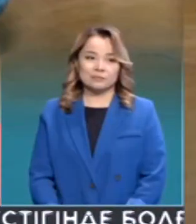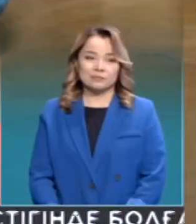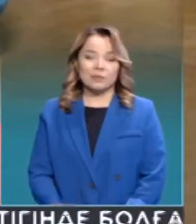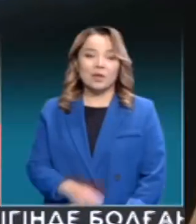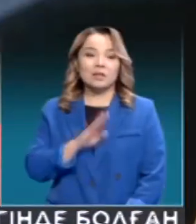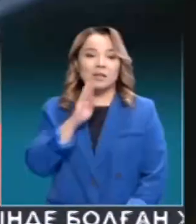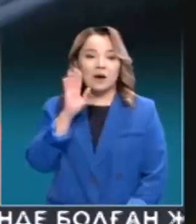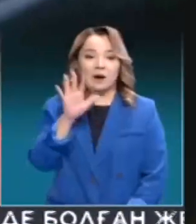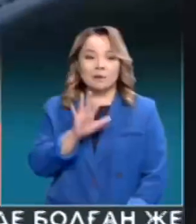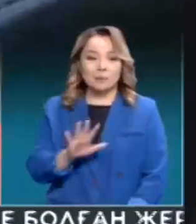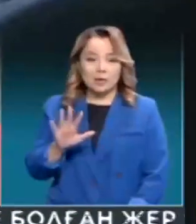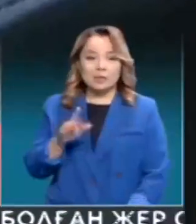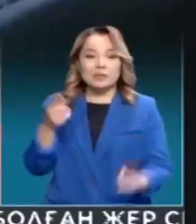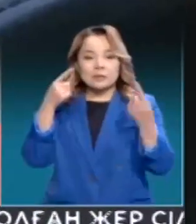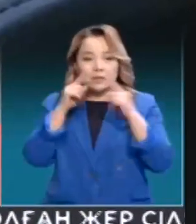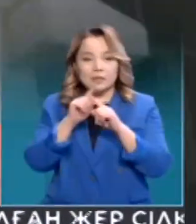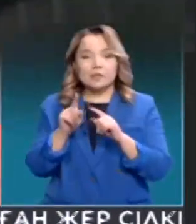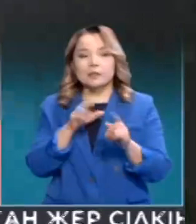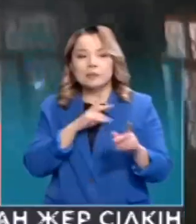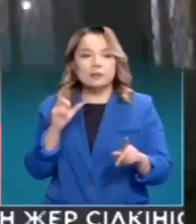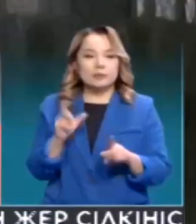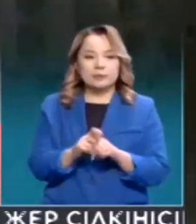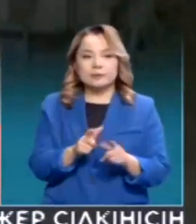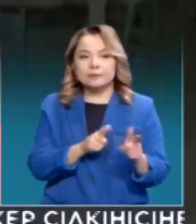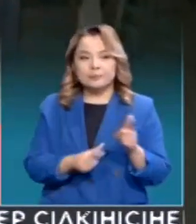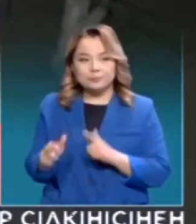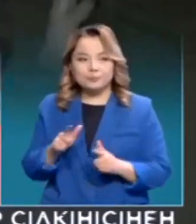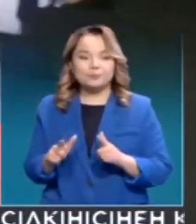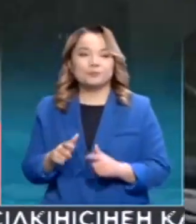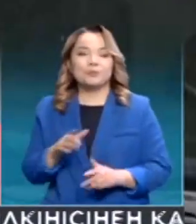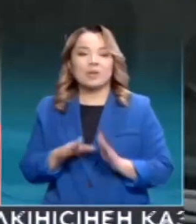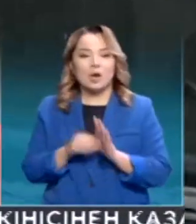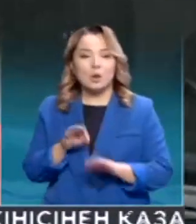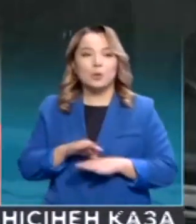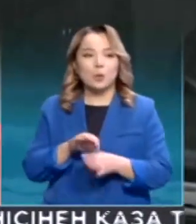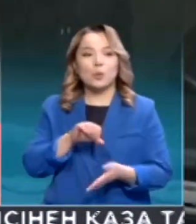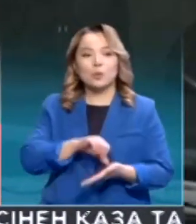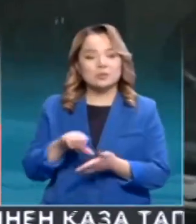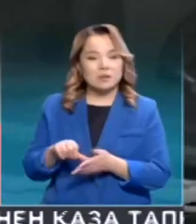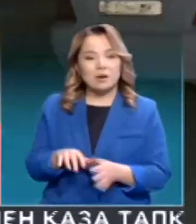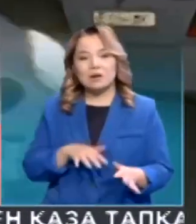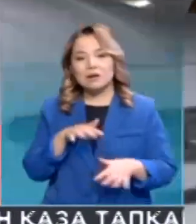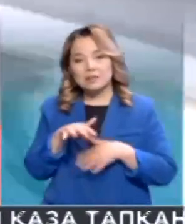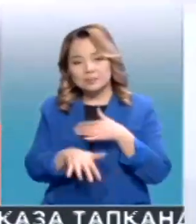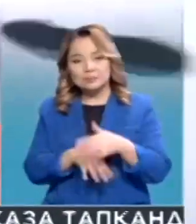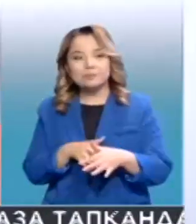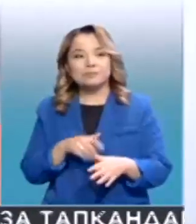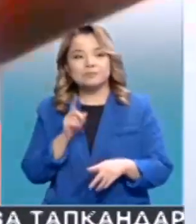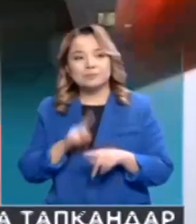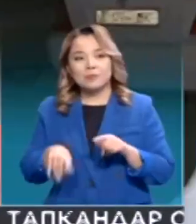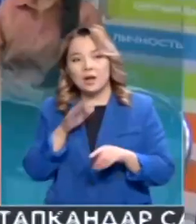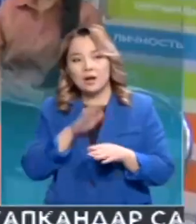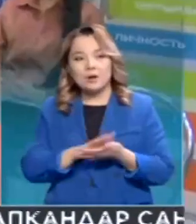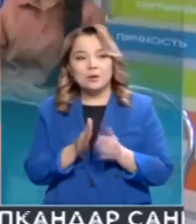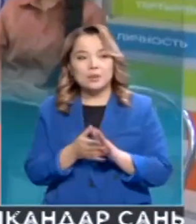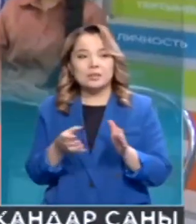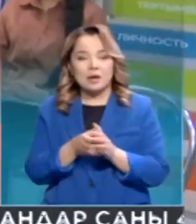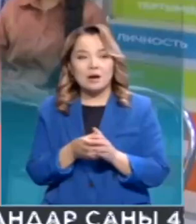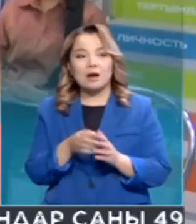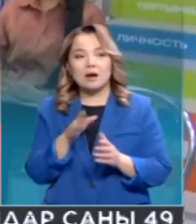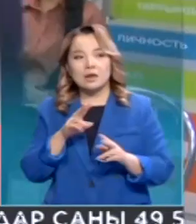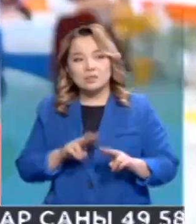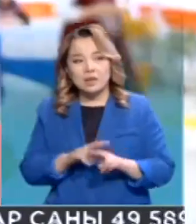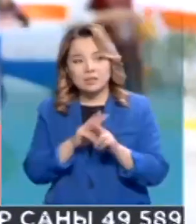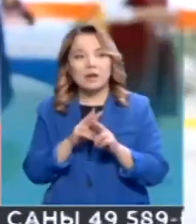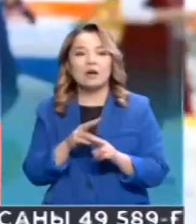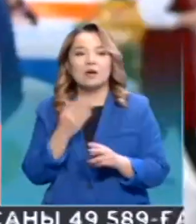Таңғы 5 техникалық дайындығымызды пысықтап, артынып-тартынып сайлау учаскесіне асықтық. Уақыт тығыз, Астанамен сағат айырмашылығы тағы бар.